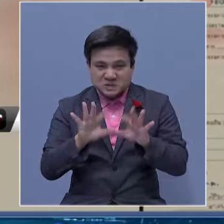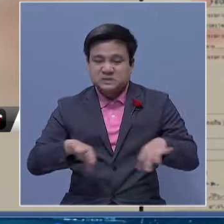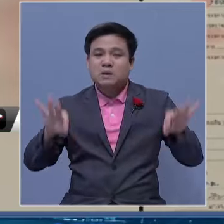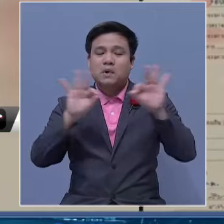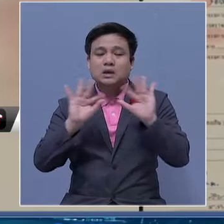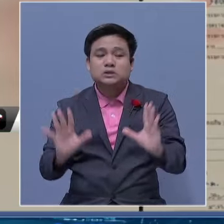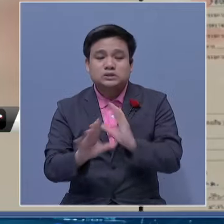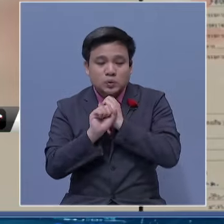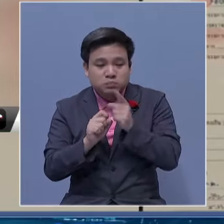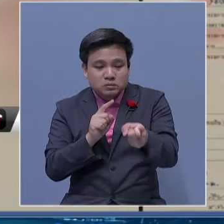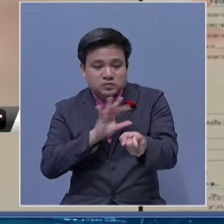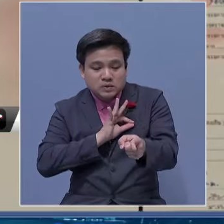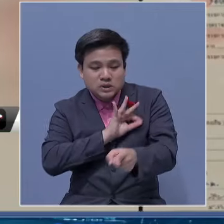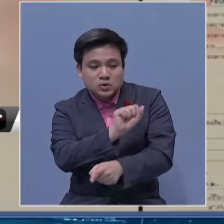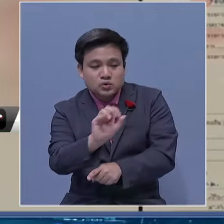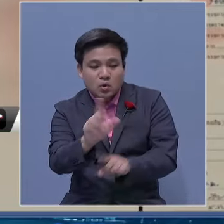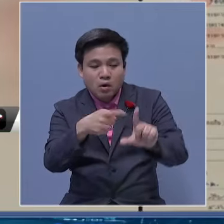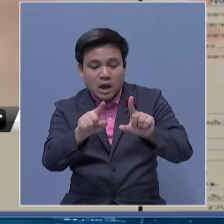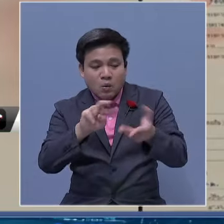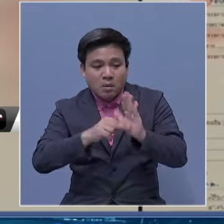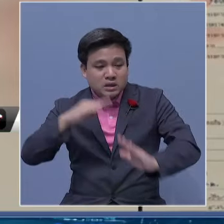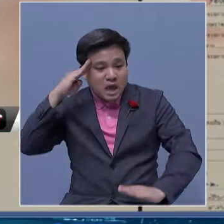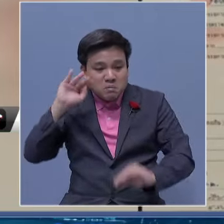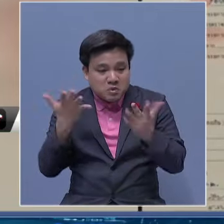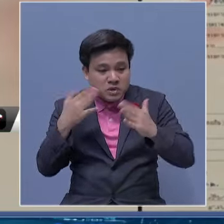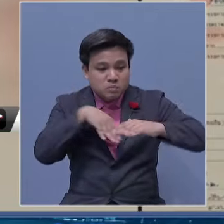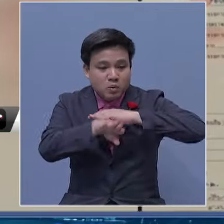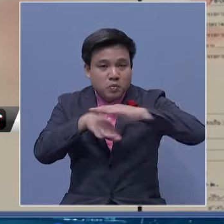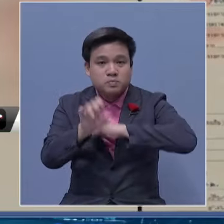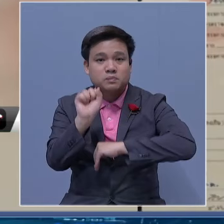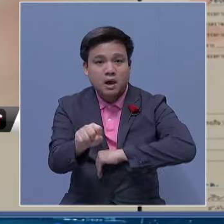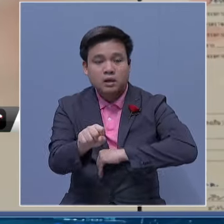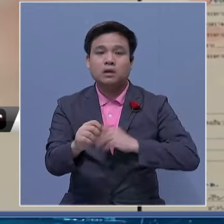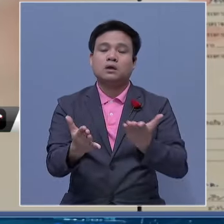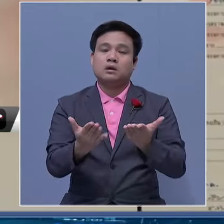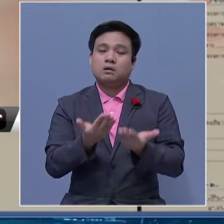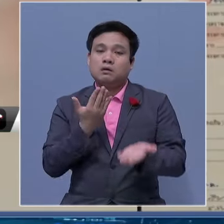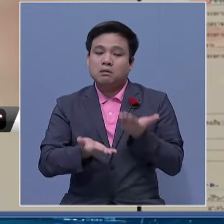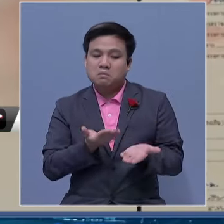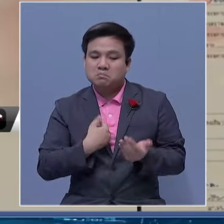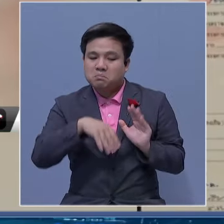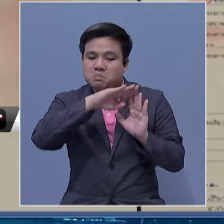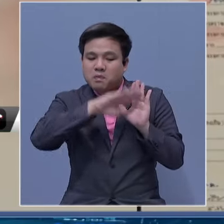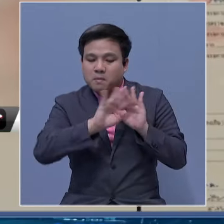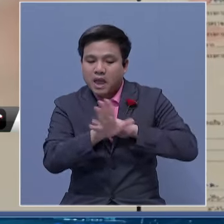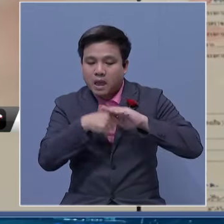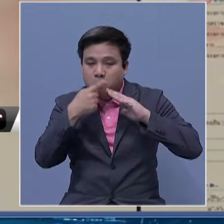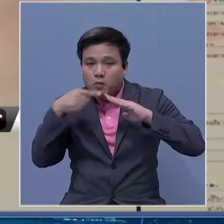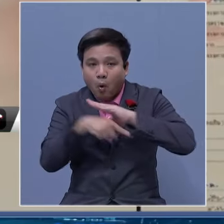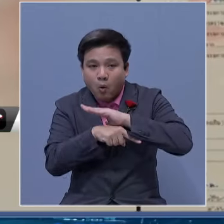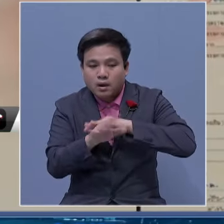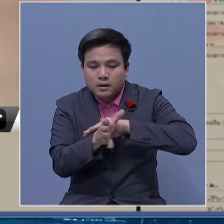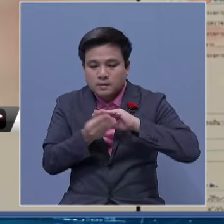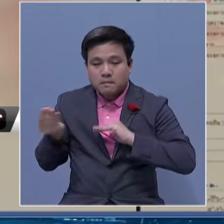สรุปแล้วสสเข้าวไกลหนีทหารหรือไม่หรือมันมีกระบวนการอะไรบางอย่างที่มีการทุจริตใบสด